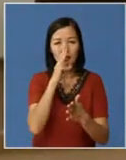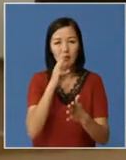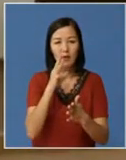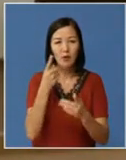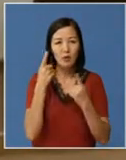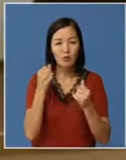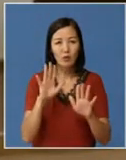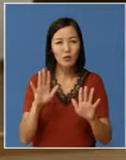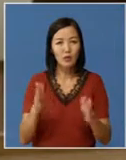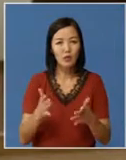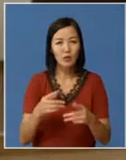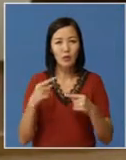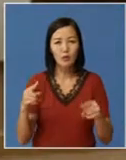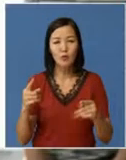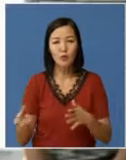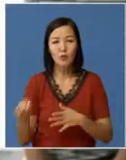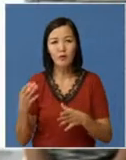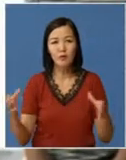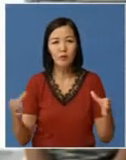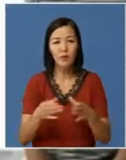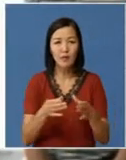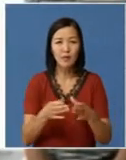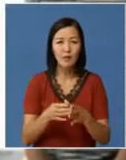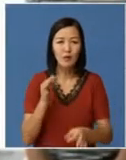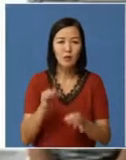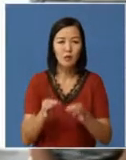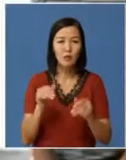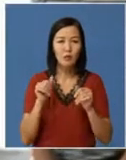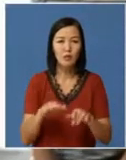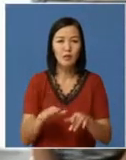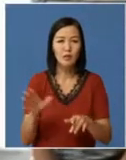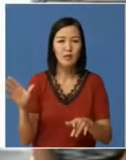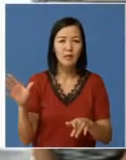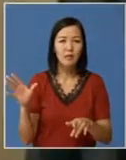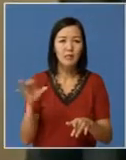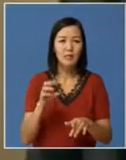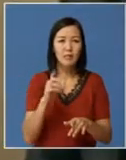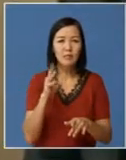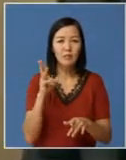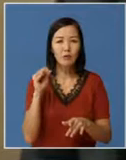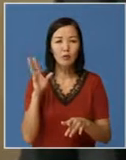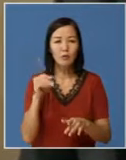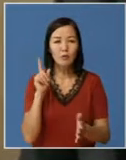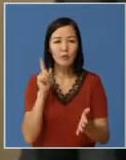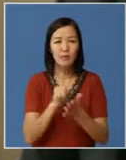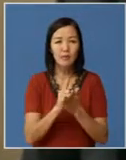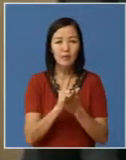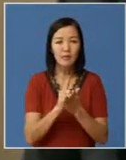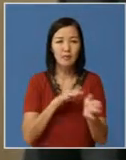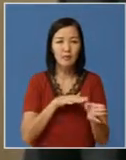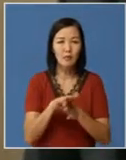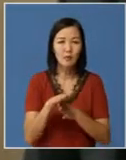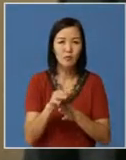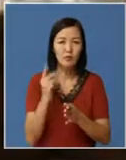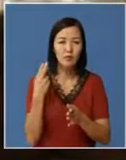рассказали сотрудники другой нефтяной компании. В итоге суд решил, что все Газпетролиум обязаны погасить задолженность перед своими